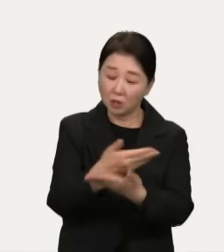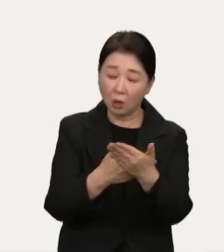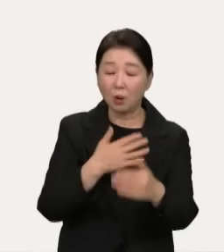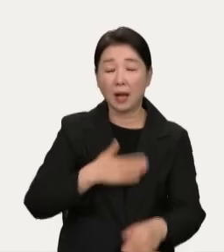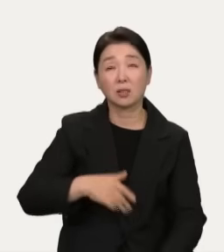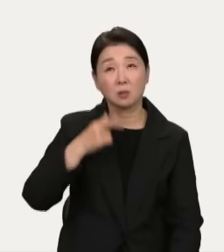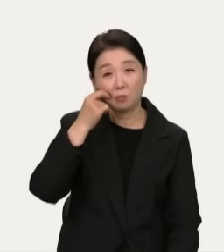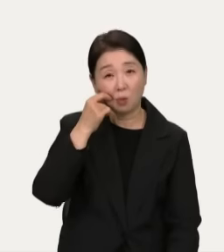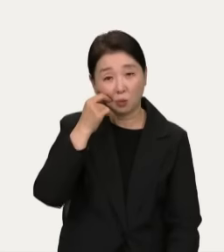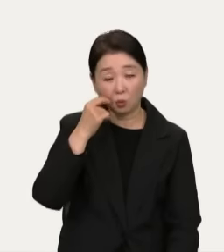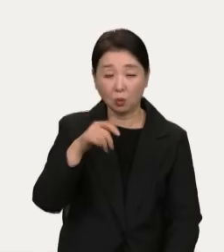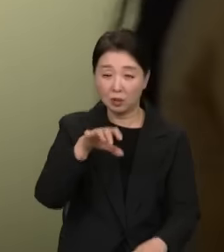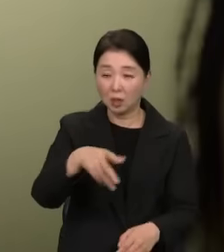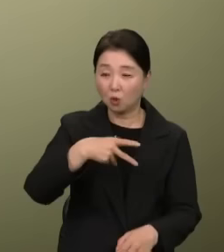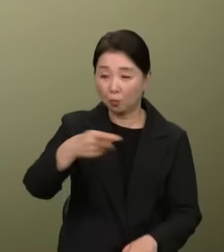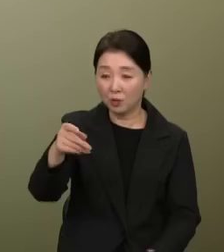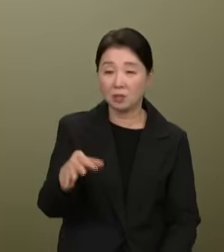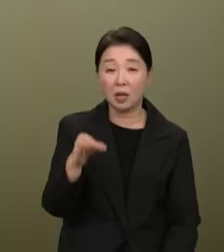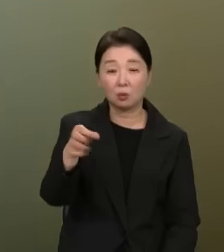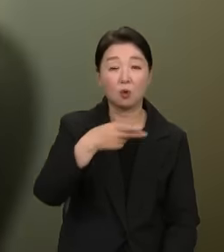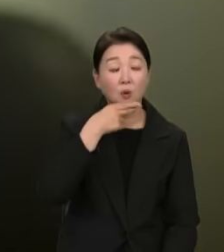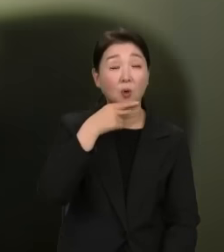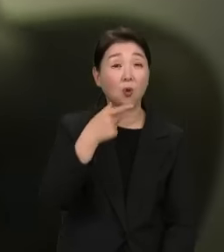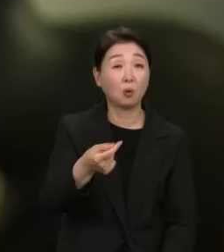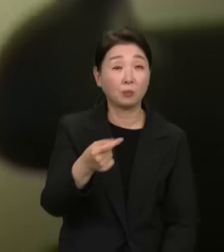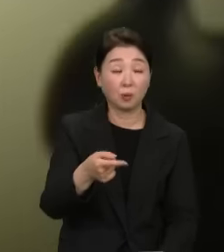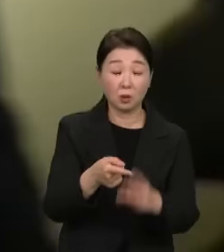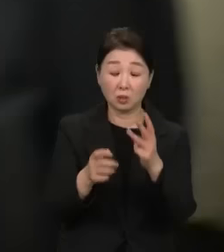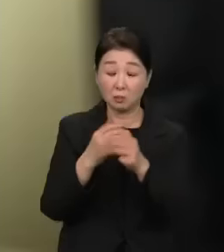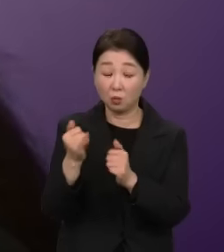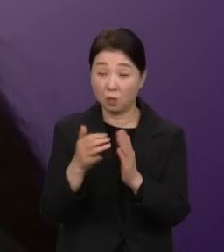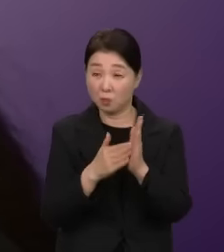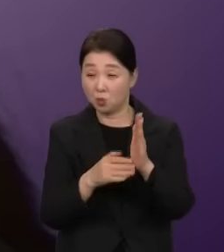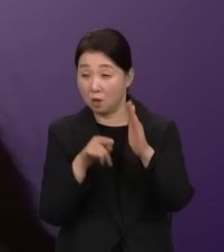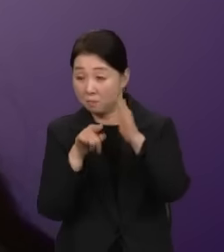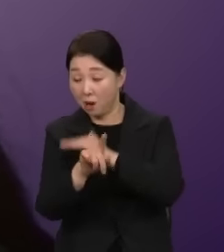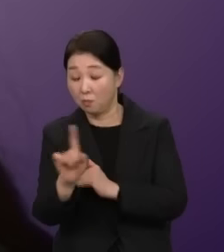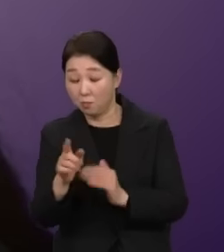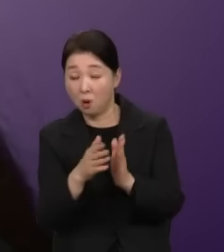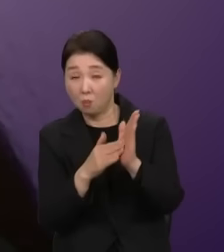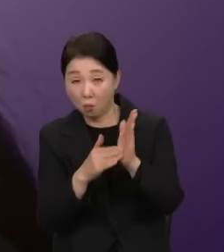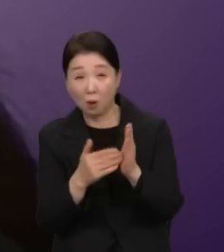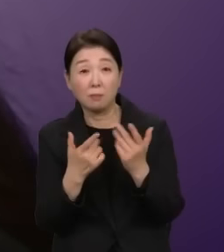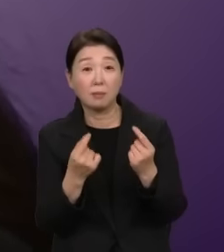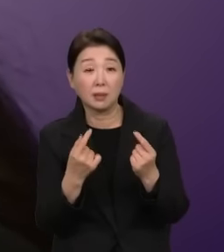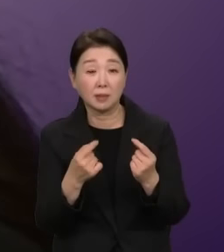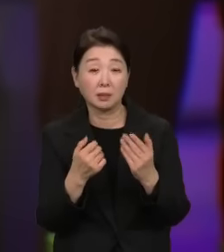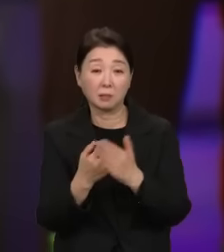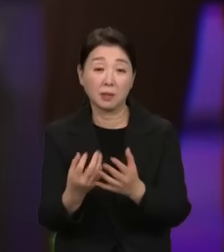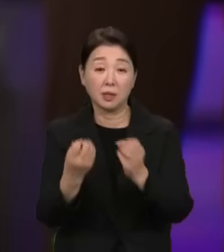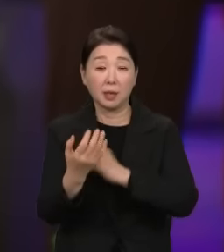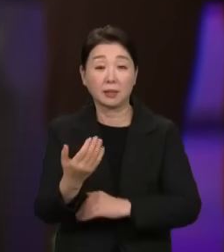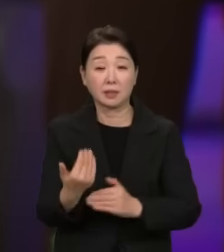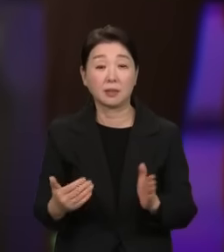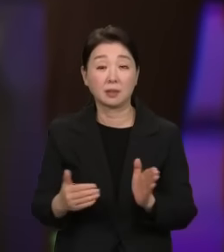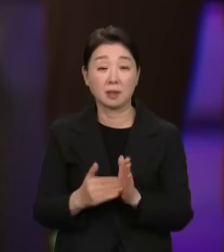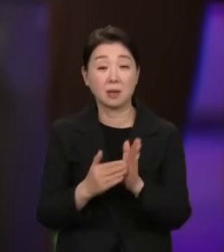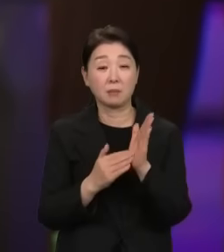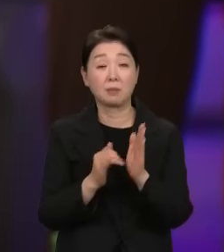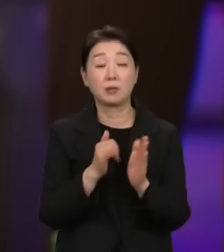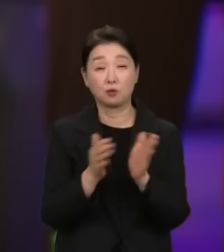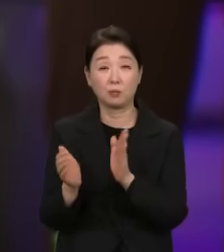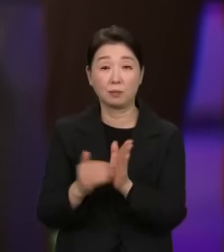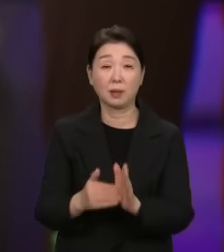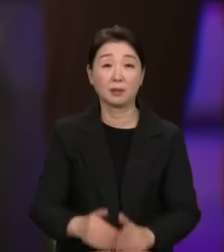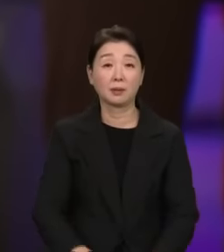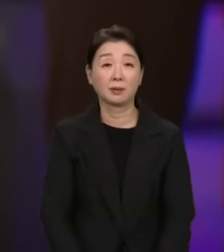사용료는 없었다고 밝혔습니다. 다만 김 여사의 비공개 방문 사실은 보안 사항인 만큼 행사 직전까지 비밀리에